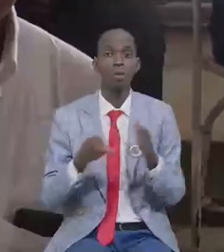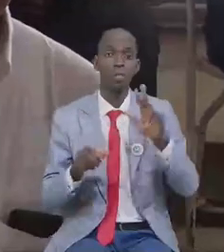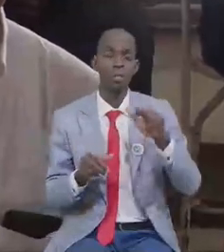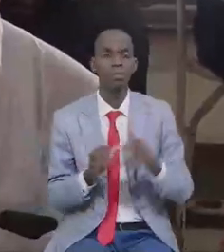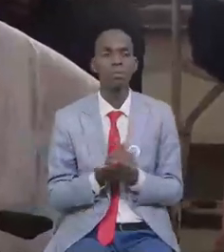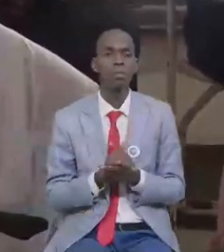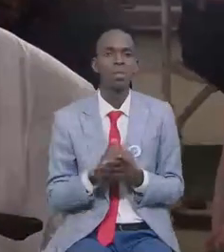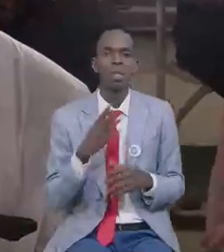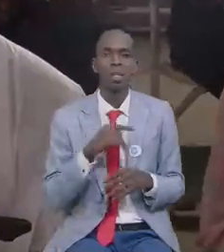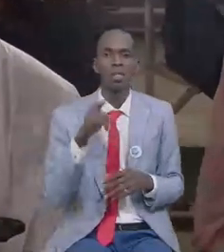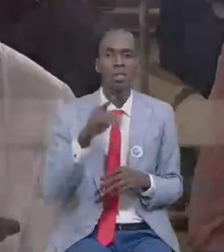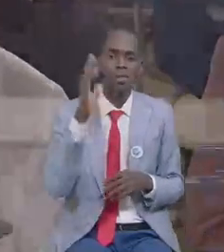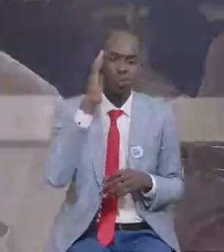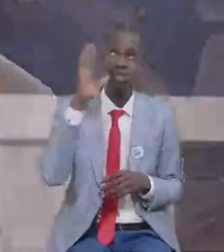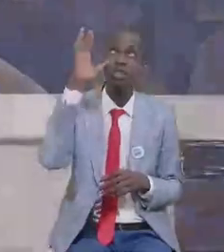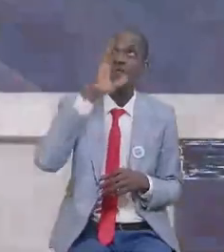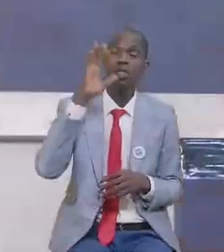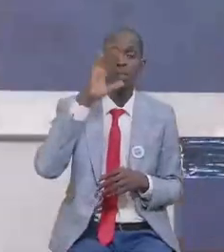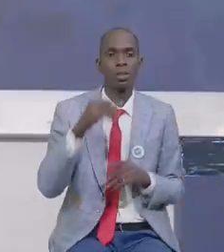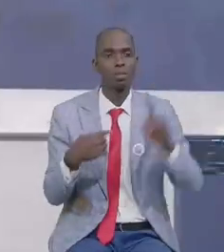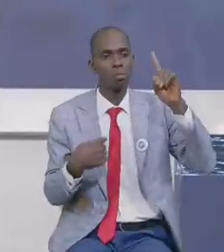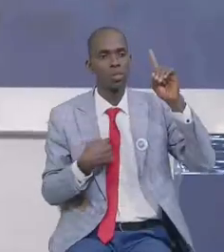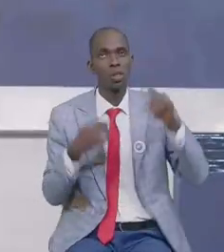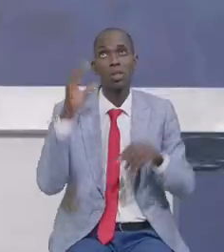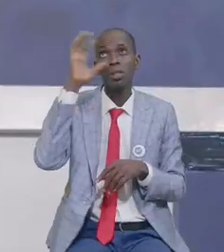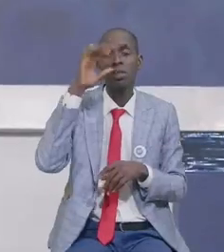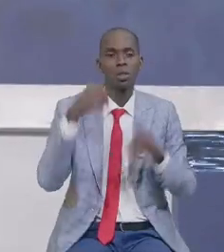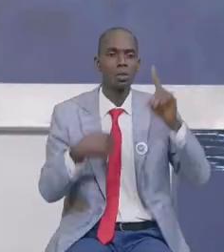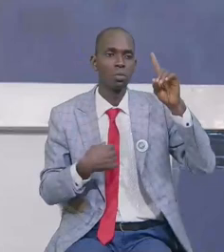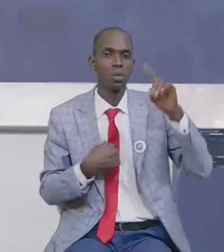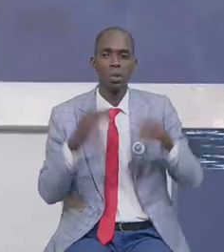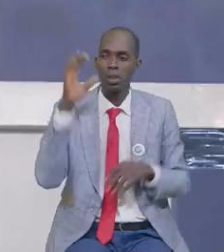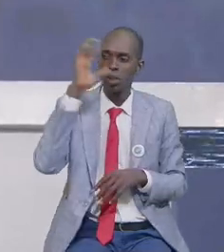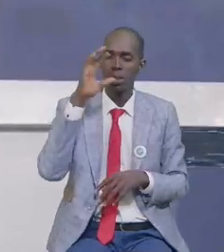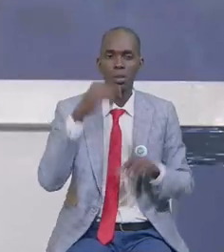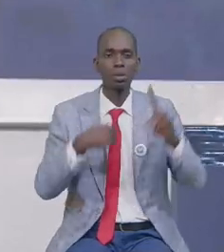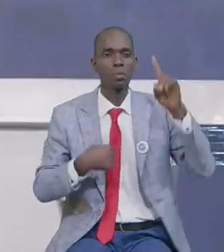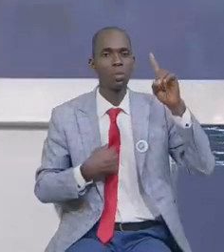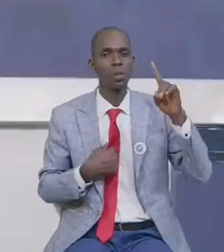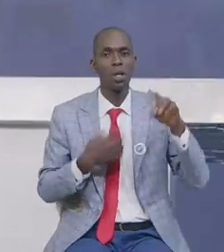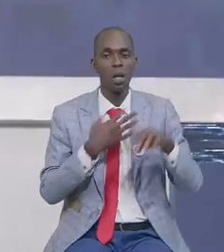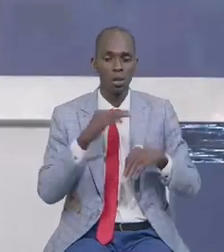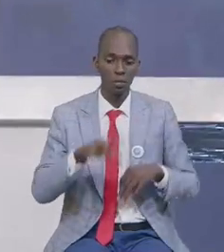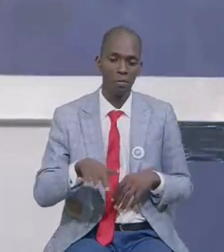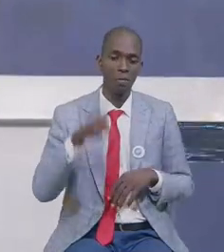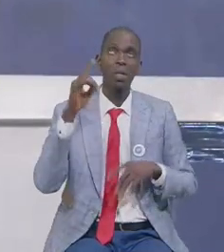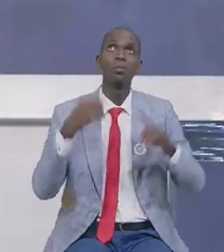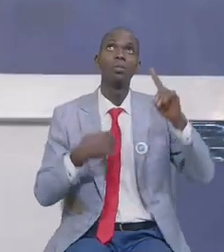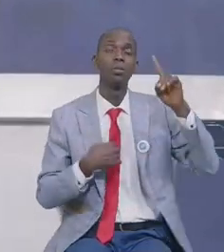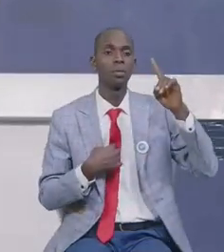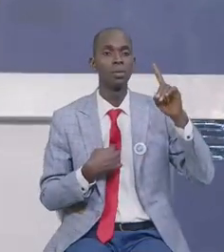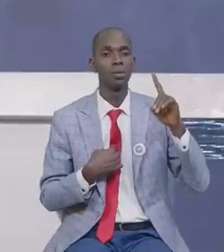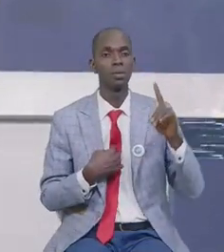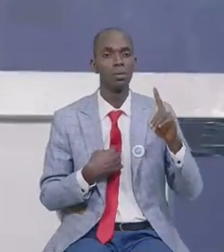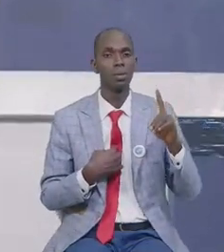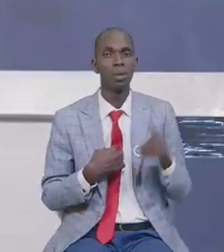me chercherez. Vous me chercherez. Vous me chercherez. Et vous me trouverez.